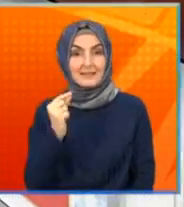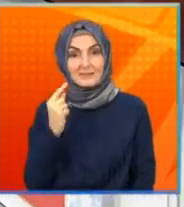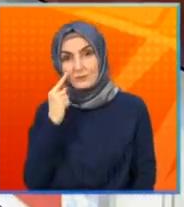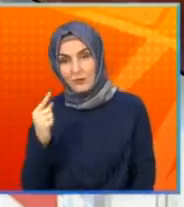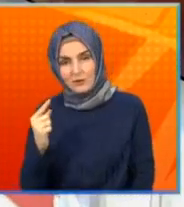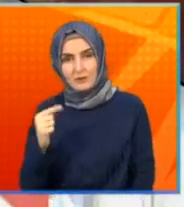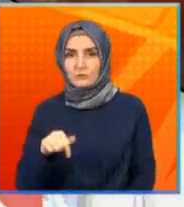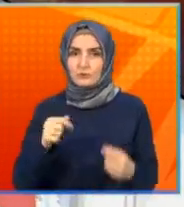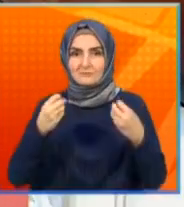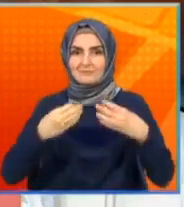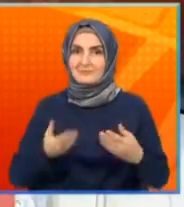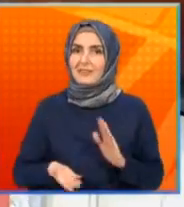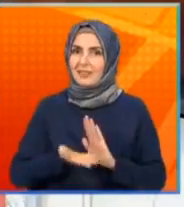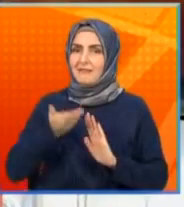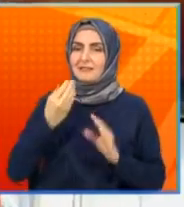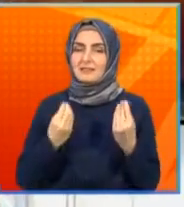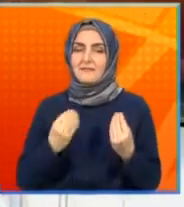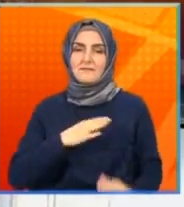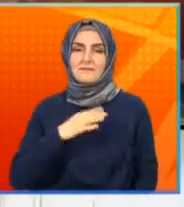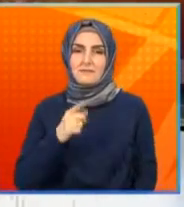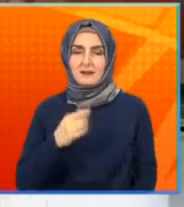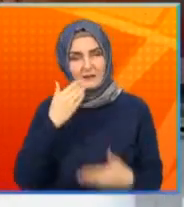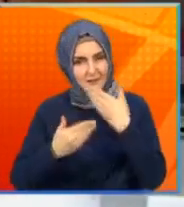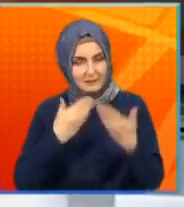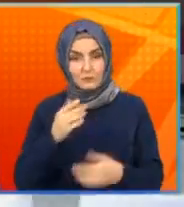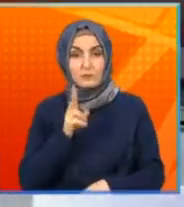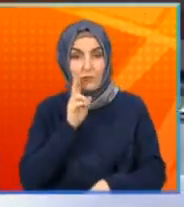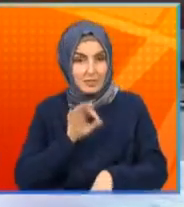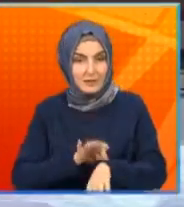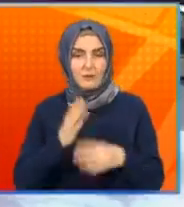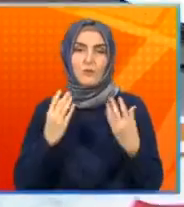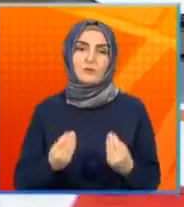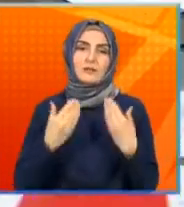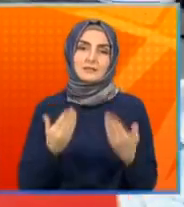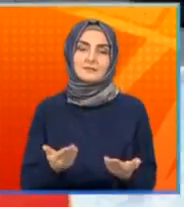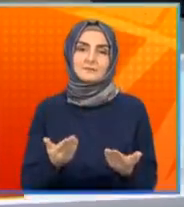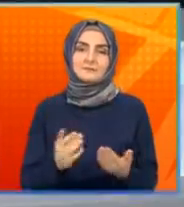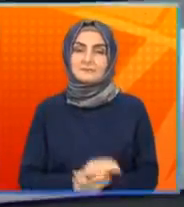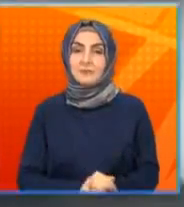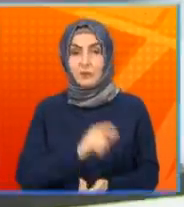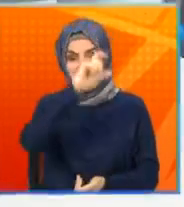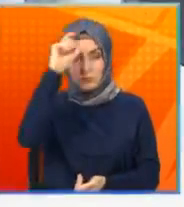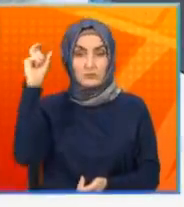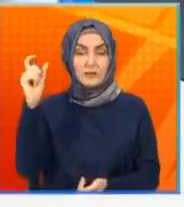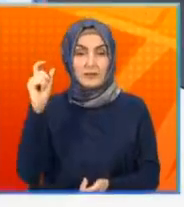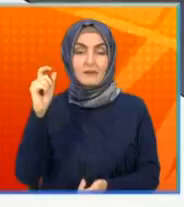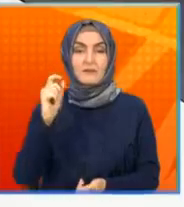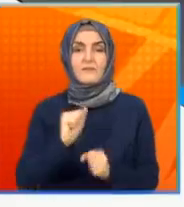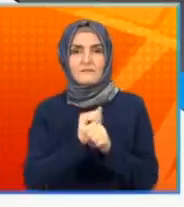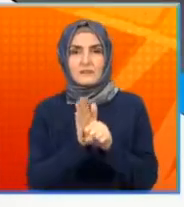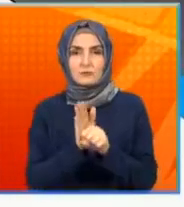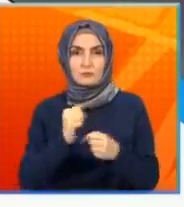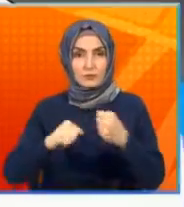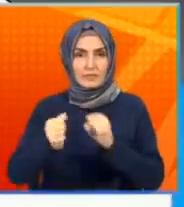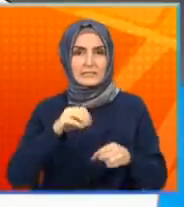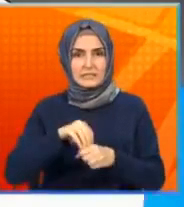tabloyla karşı karşıyayız bugün bu da aktarmış oldum son dakika bilgisiyle birlikte şimdi tüm ki virüs mücadelede iyi bir